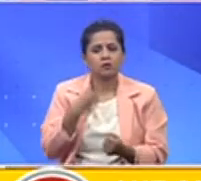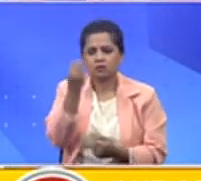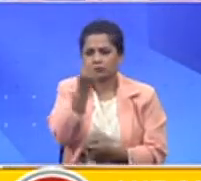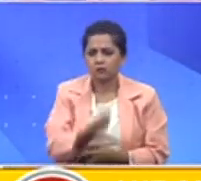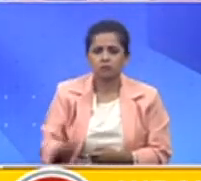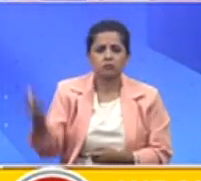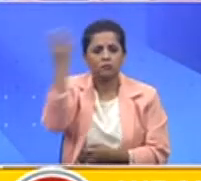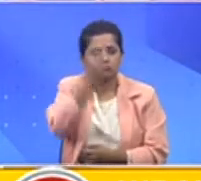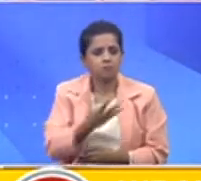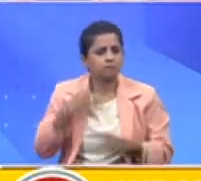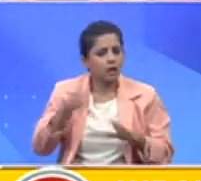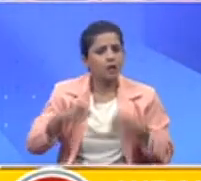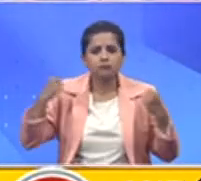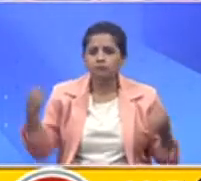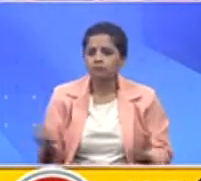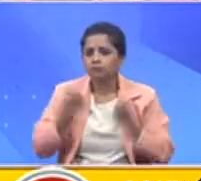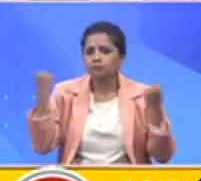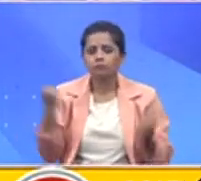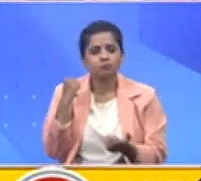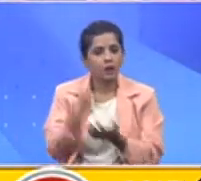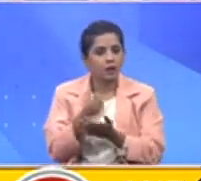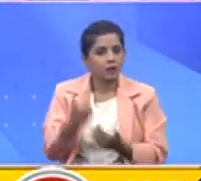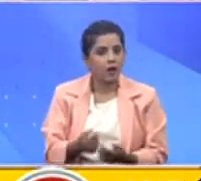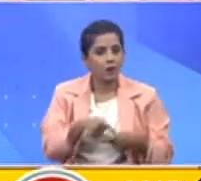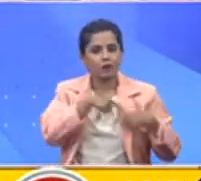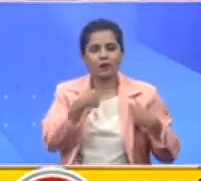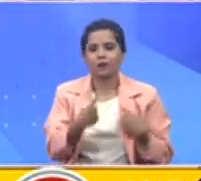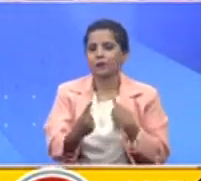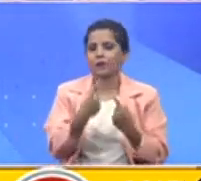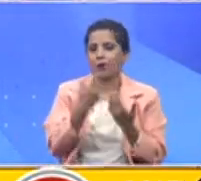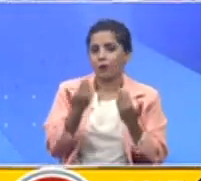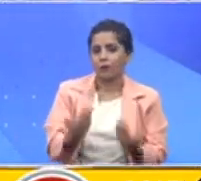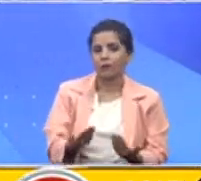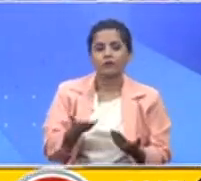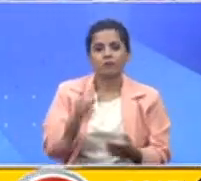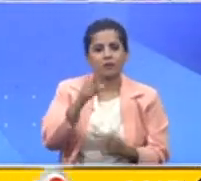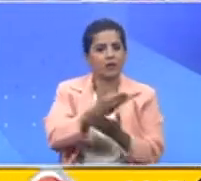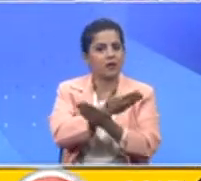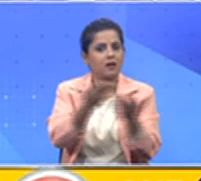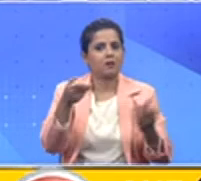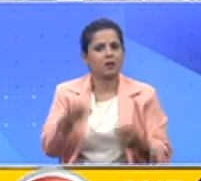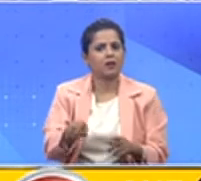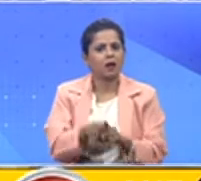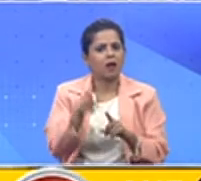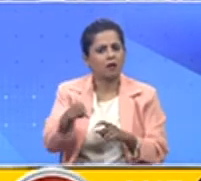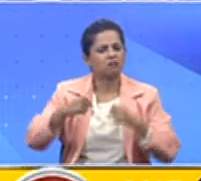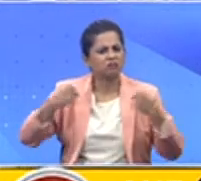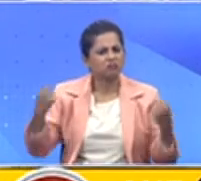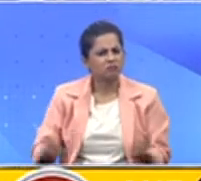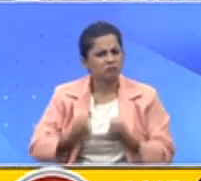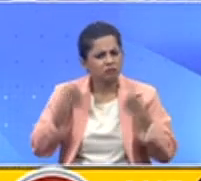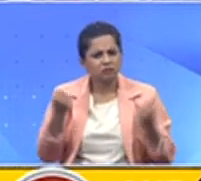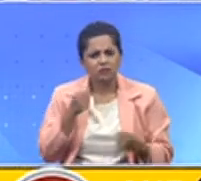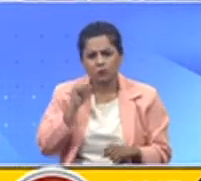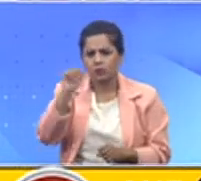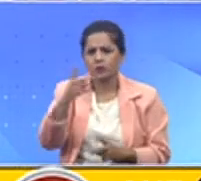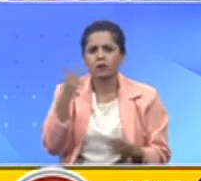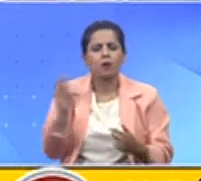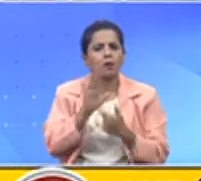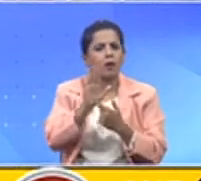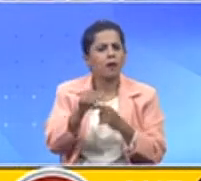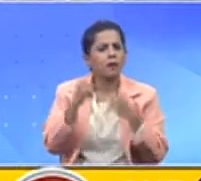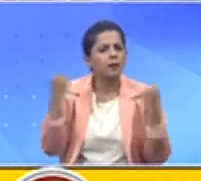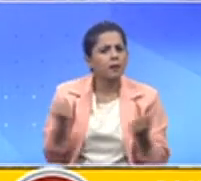रात महनत करनी है। और मन की बात देश वाच्चों की इसी महनत को उनके सामूही